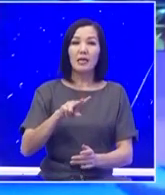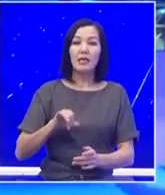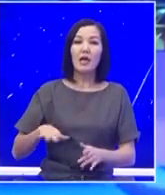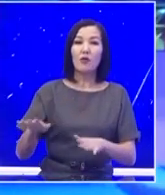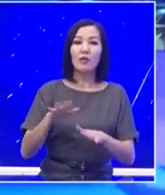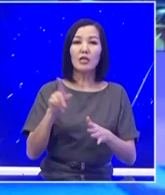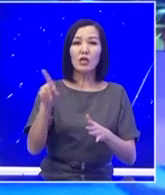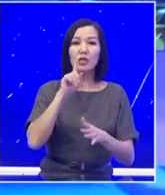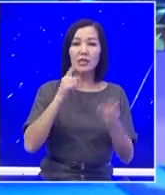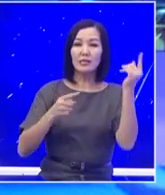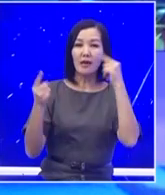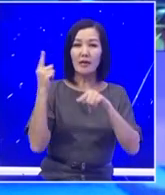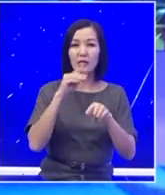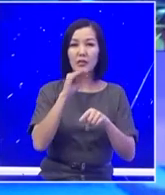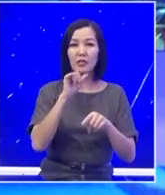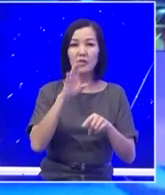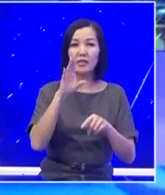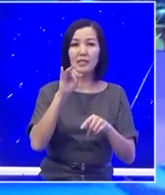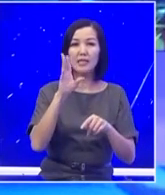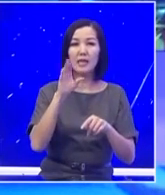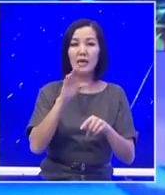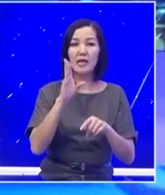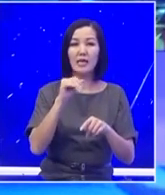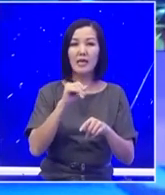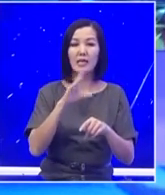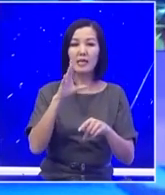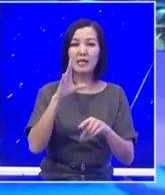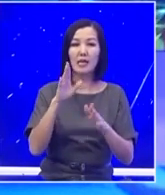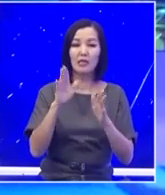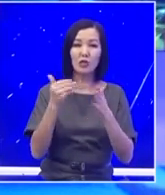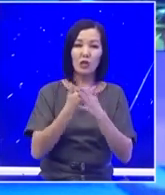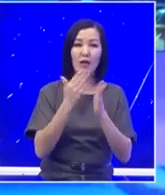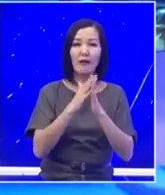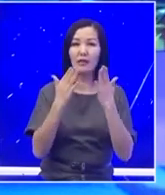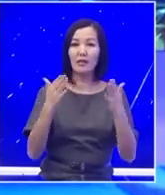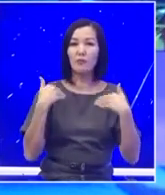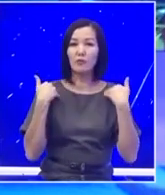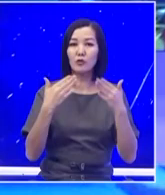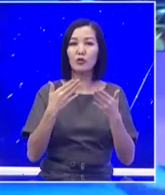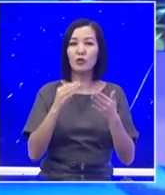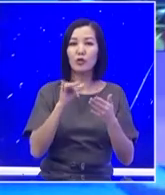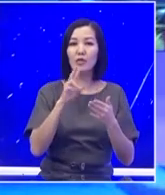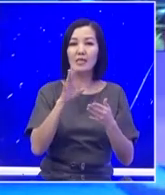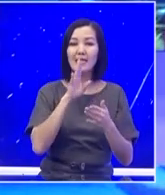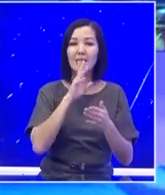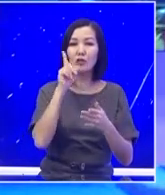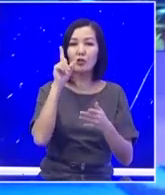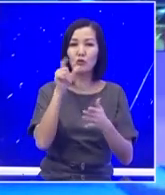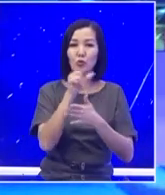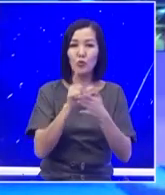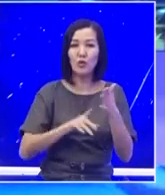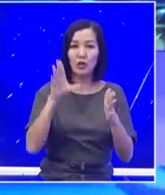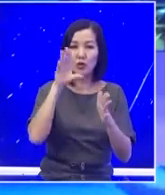Іле ауданында жас ақын Жансая Өтесінованың «Тамшы тұмар» атты жыр жинағы жарық көрді. Туындыға Жансаяның 100-ден аса өлеңі